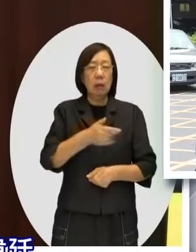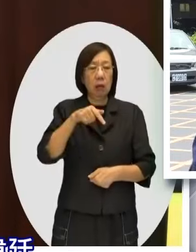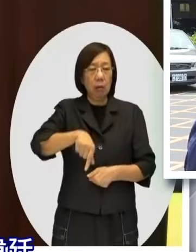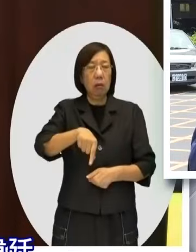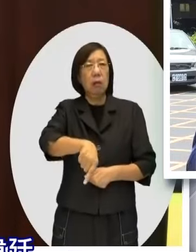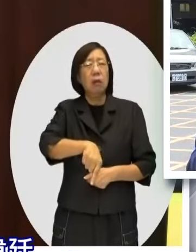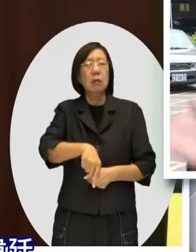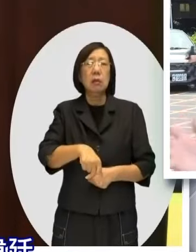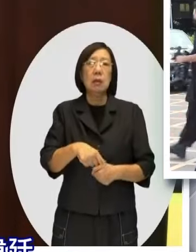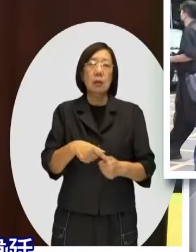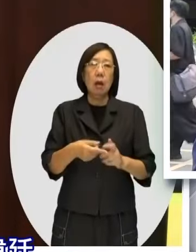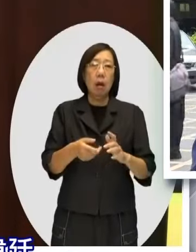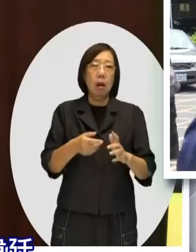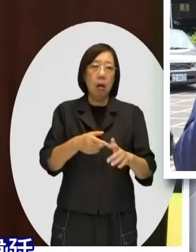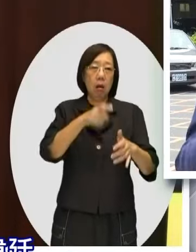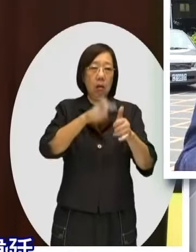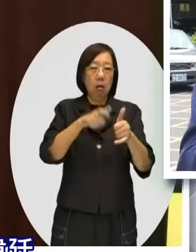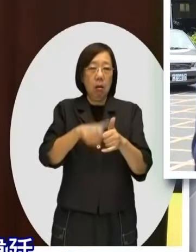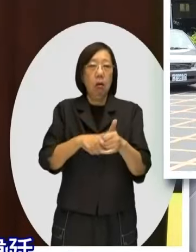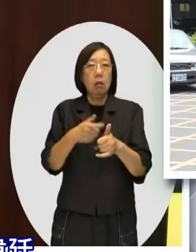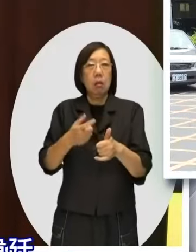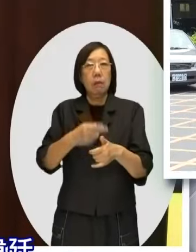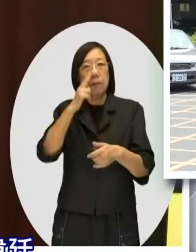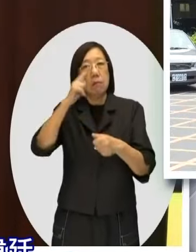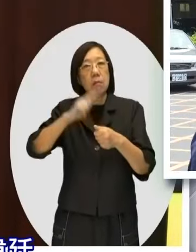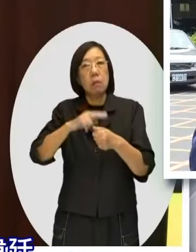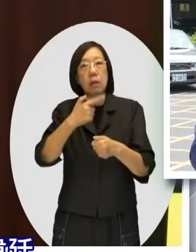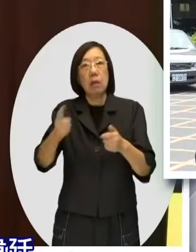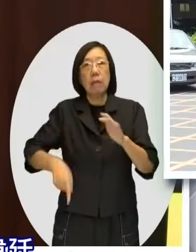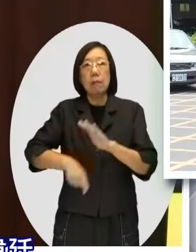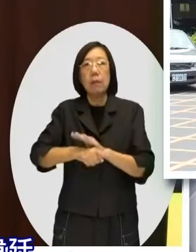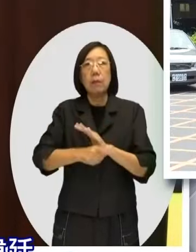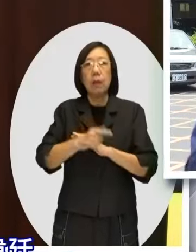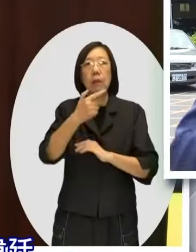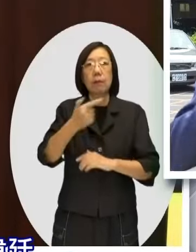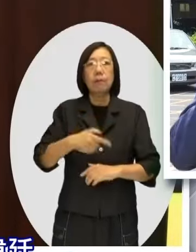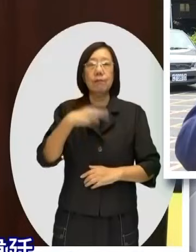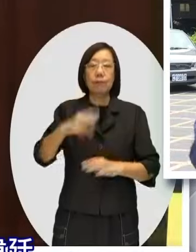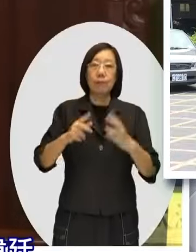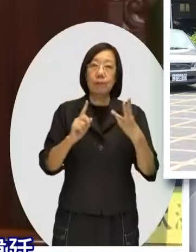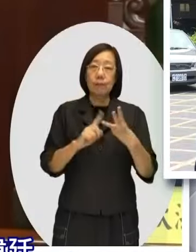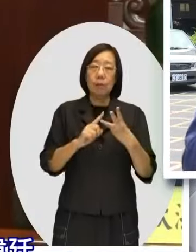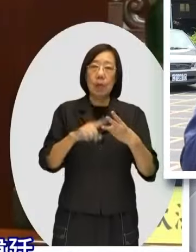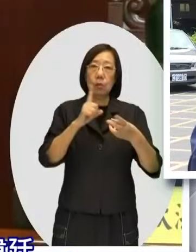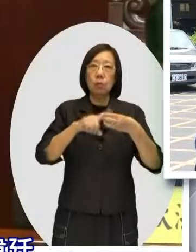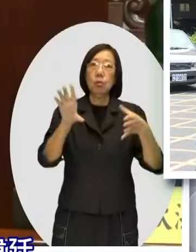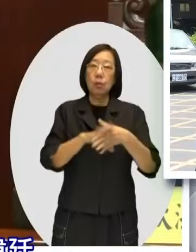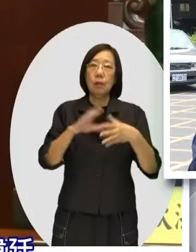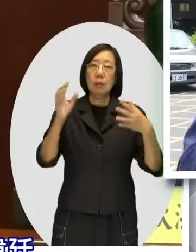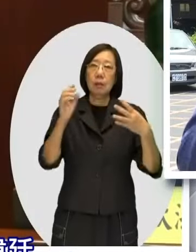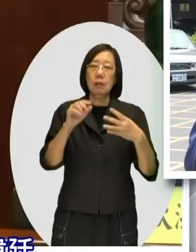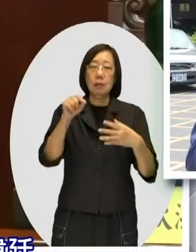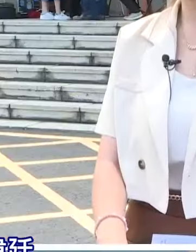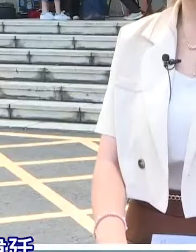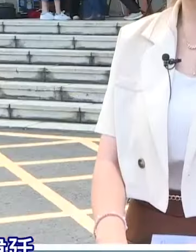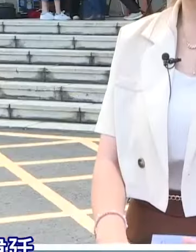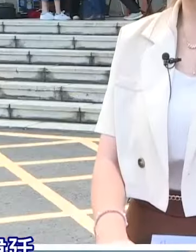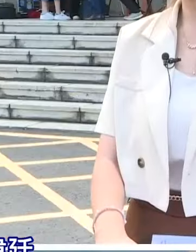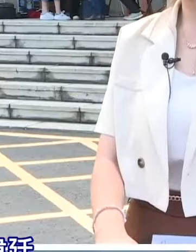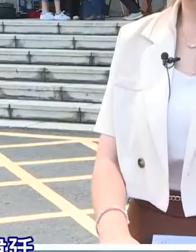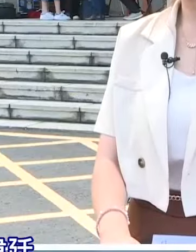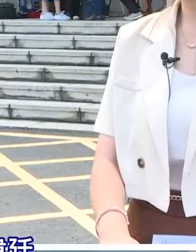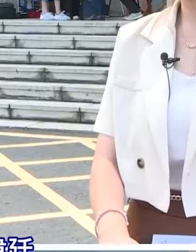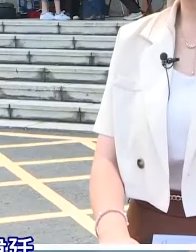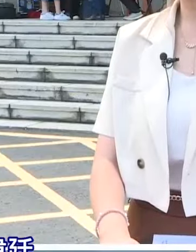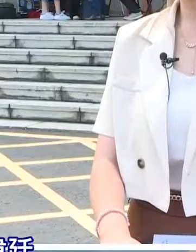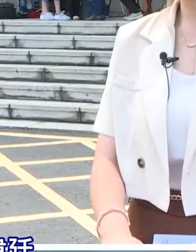个人反对，这个案件就没有办法判死刑。更何况来到第三审，还要开延迟辩论，还要这些最高法院的大法官五位哦，全